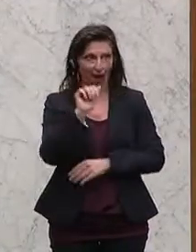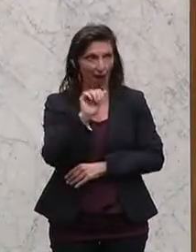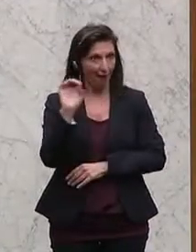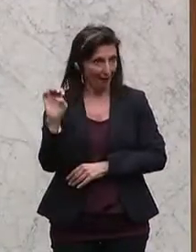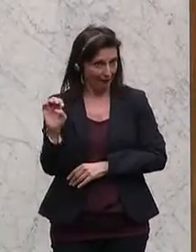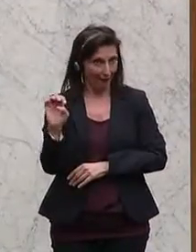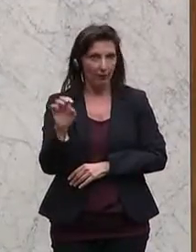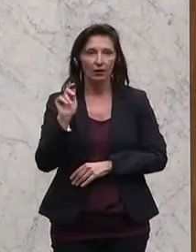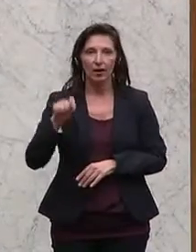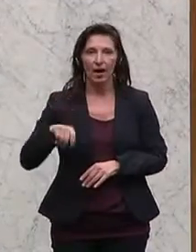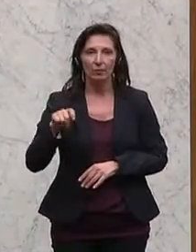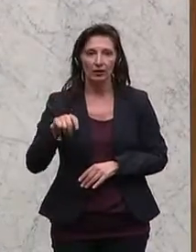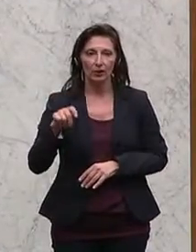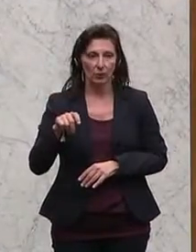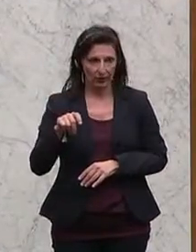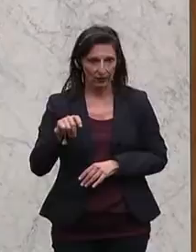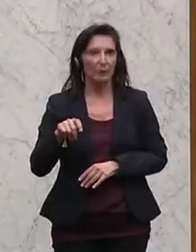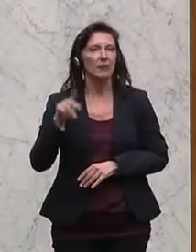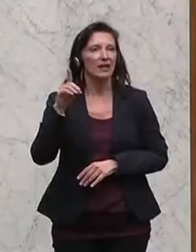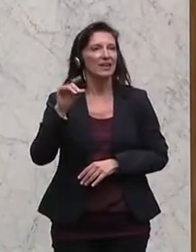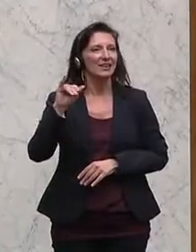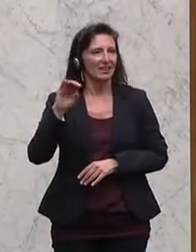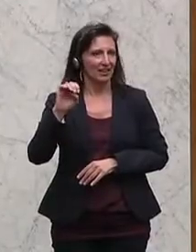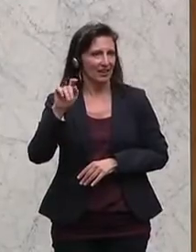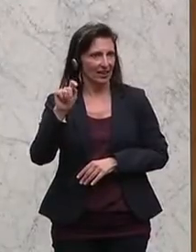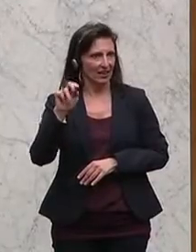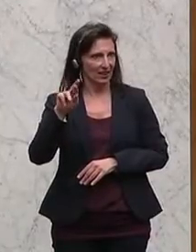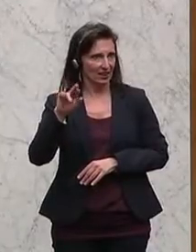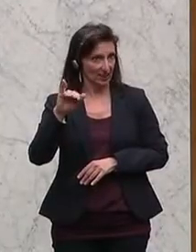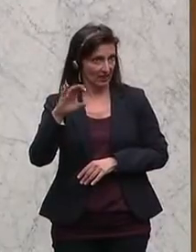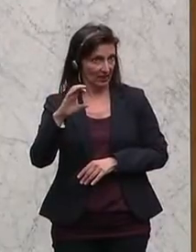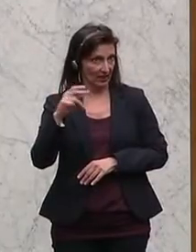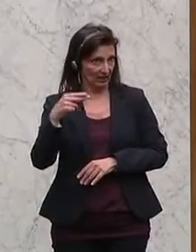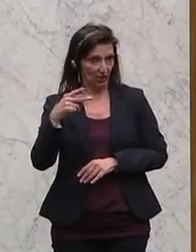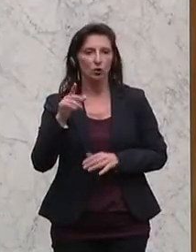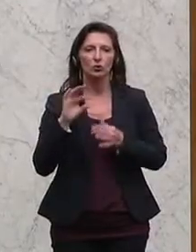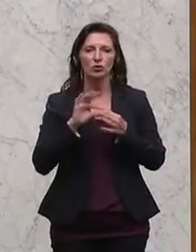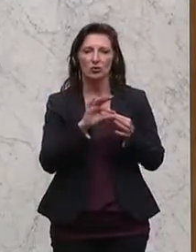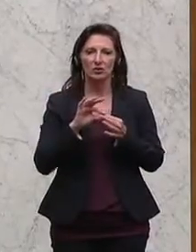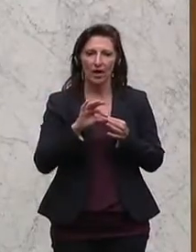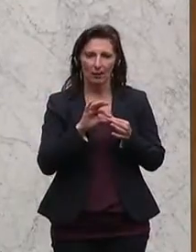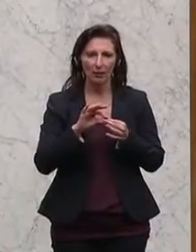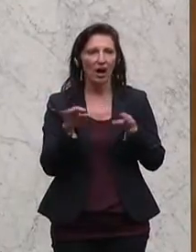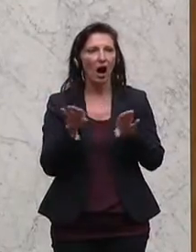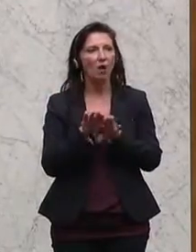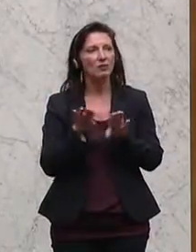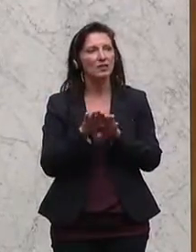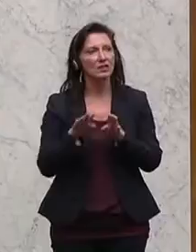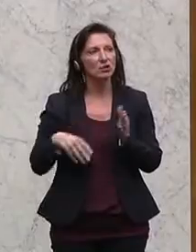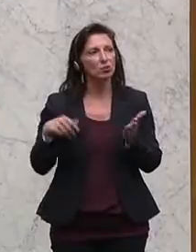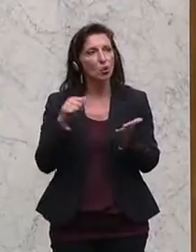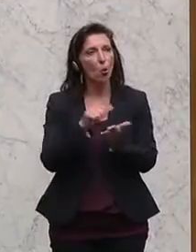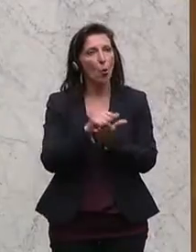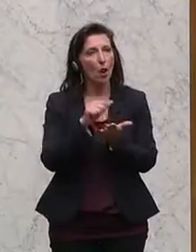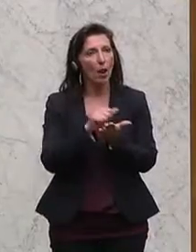der Abgeordneten Waltraud Dietrich, Kolleginnen und Kollegen, betreffend Abschaffung der Ausgleichszulage für